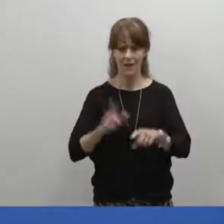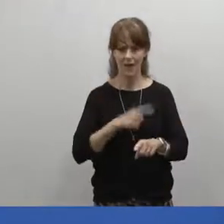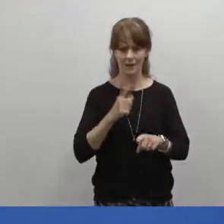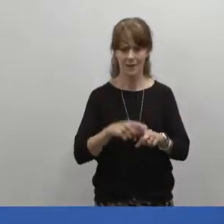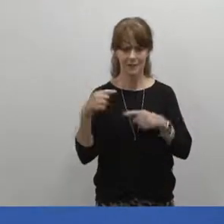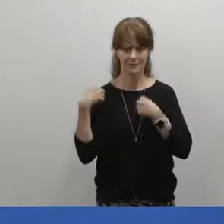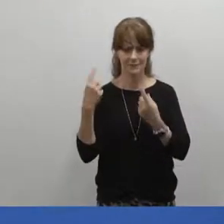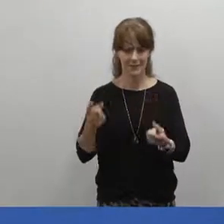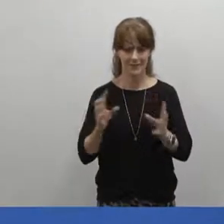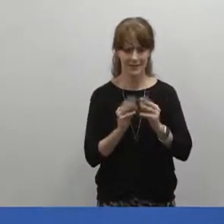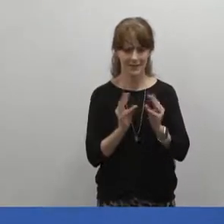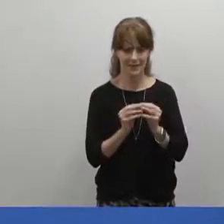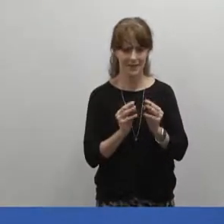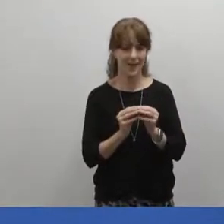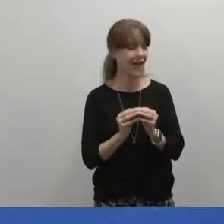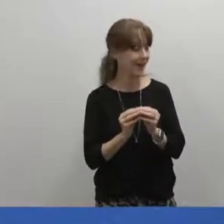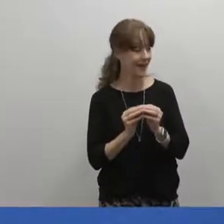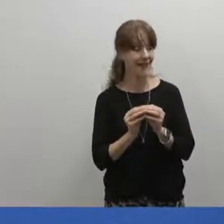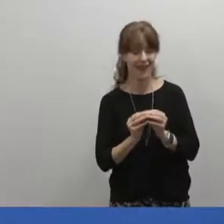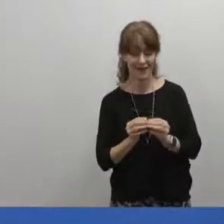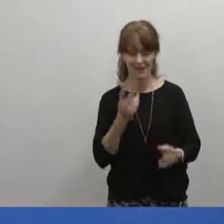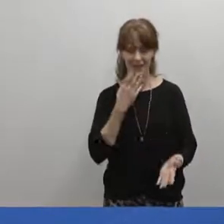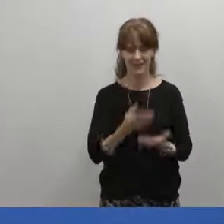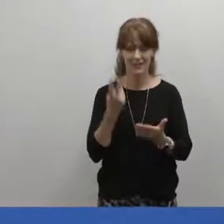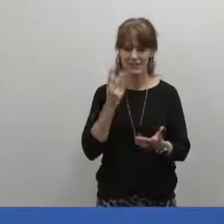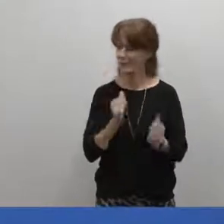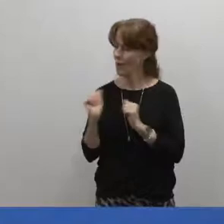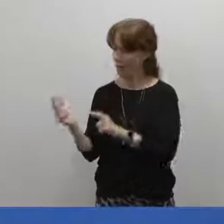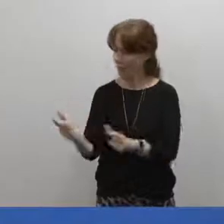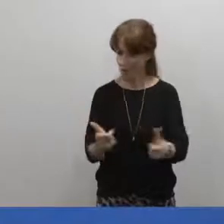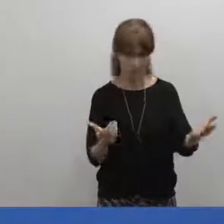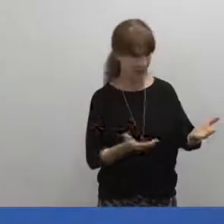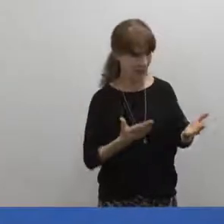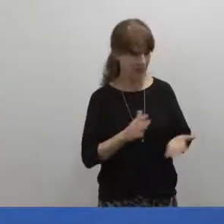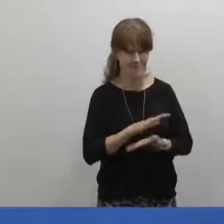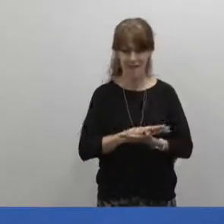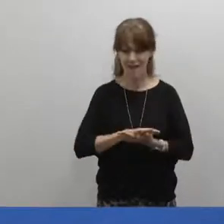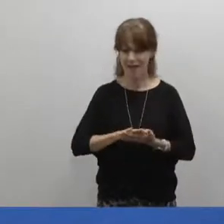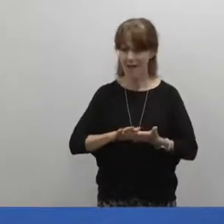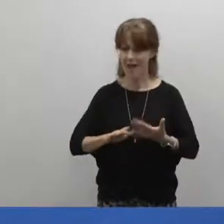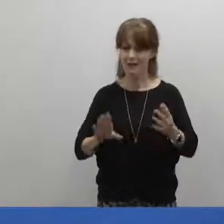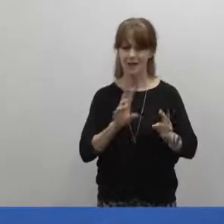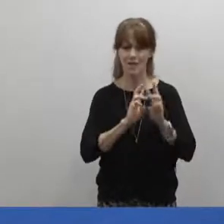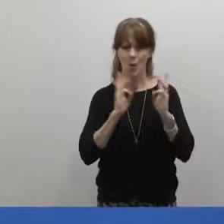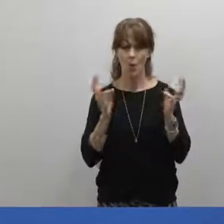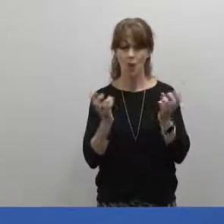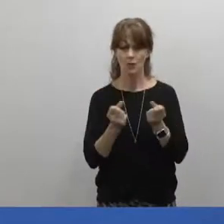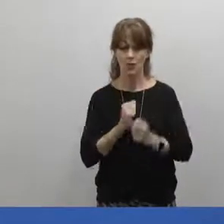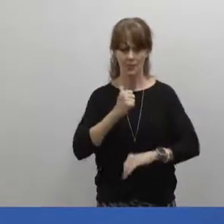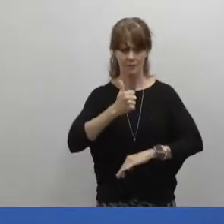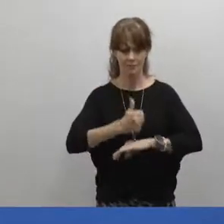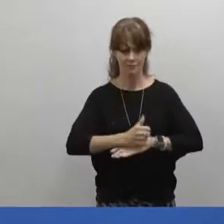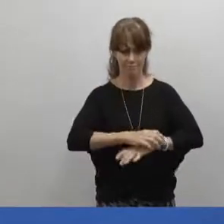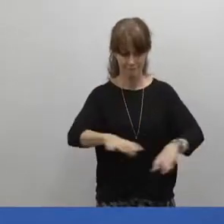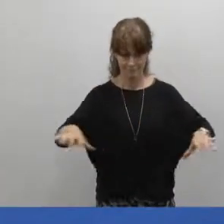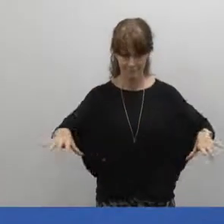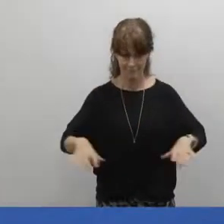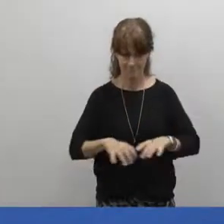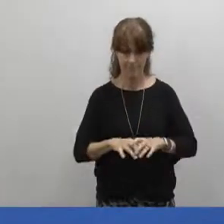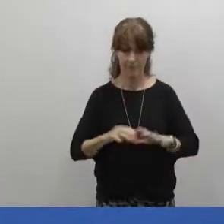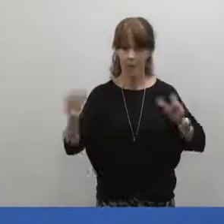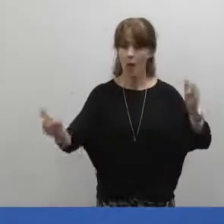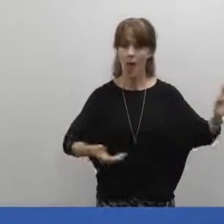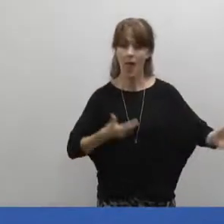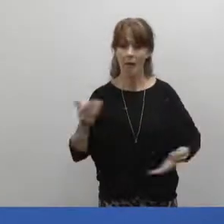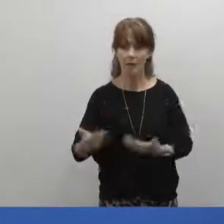vì hạ đôi chìa bì vì lìa trong cao để dân bạn chụp chung kia nó vì còn long phật màu chìa dù rùi mà hơi bàn tay là nó